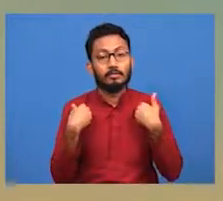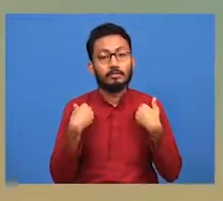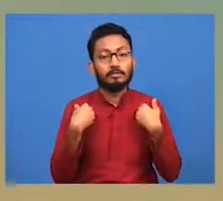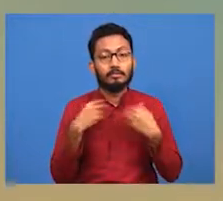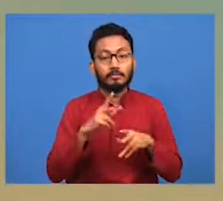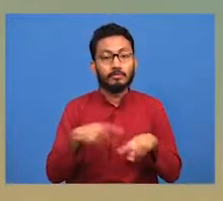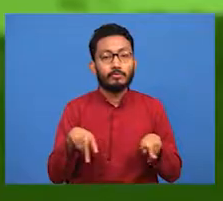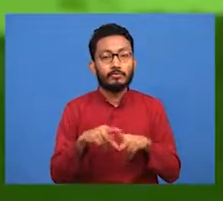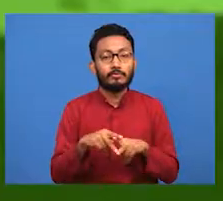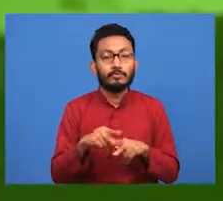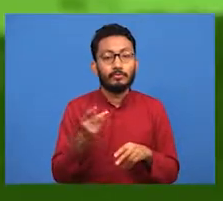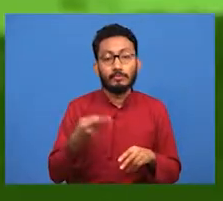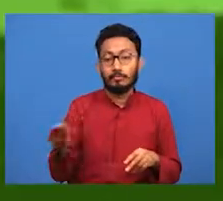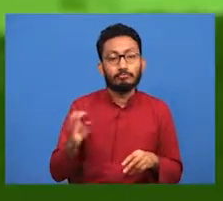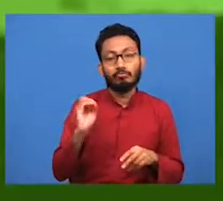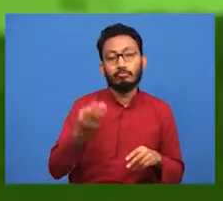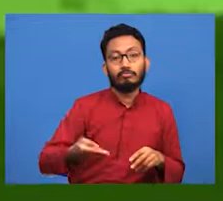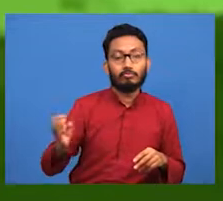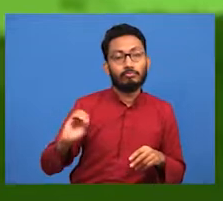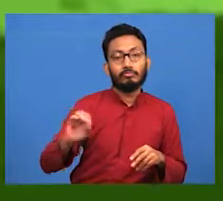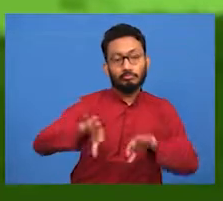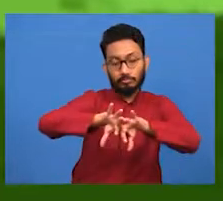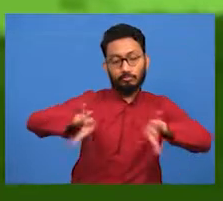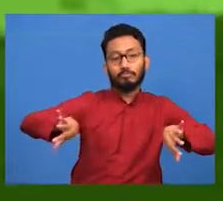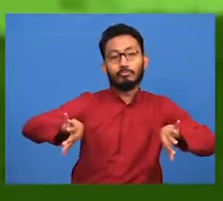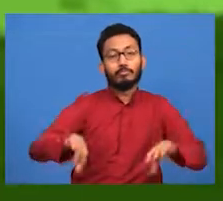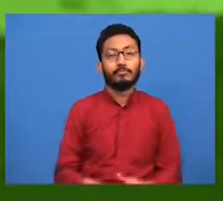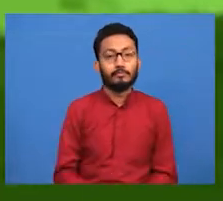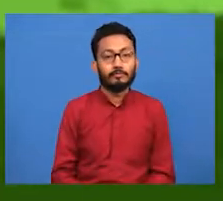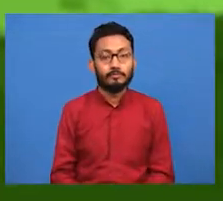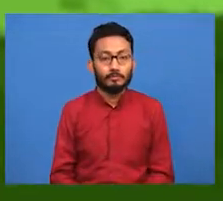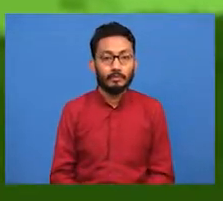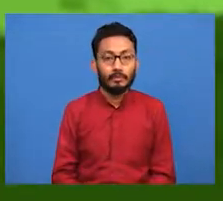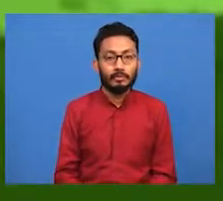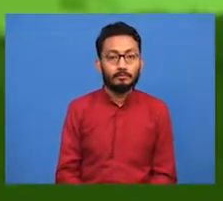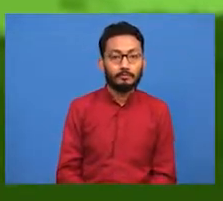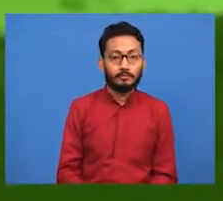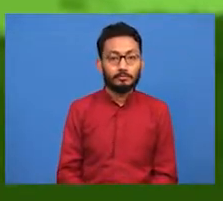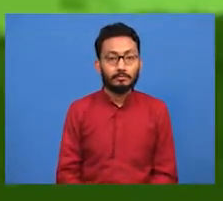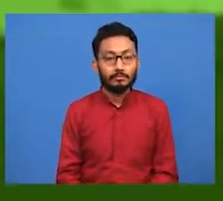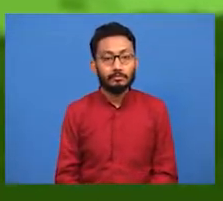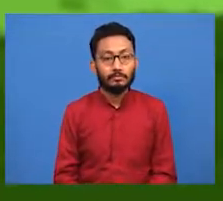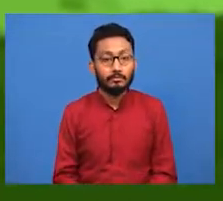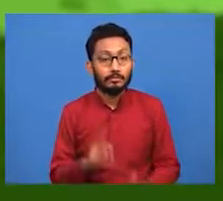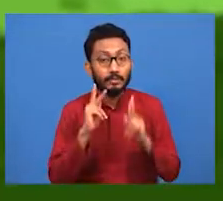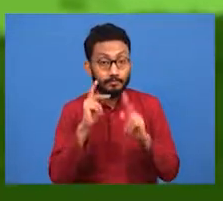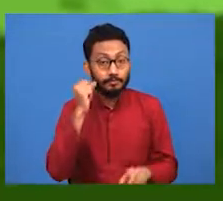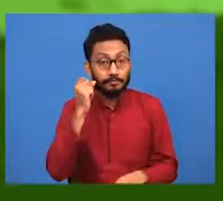sebagai penyambut. Bolehkah murid-murid bezakan kata kerja aktif transitif dan kata kerja aktif tak transitif?